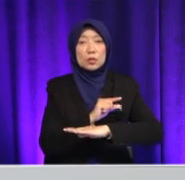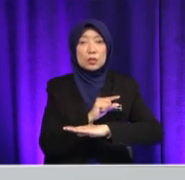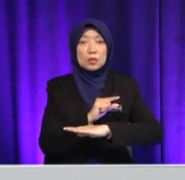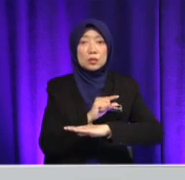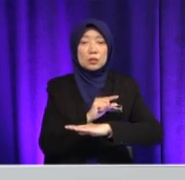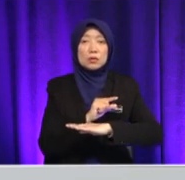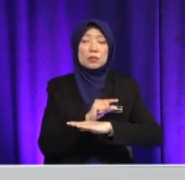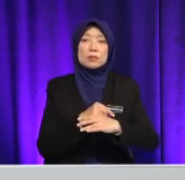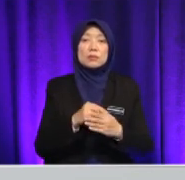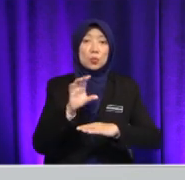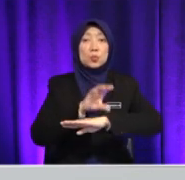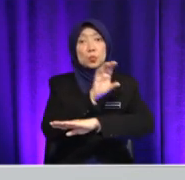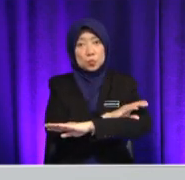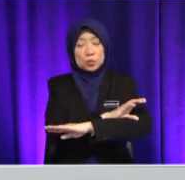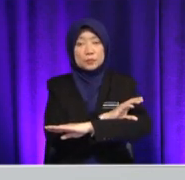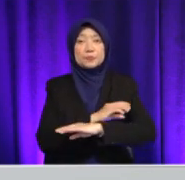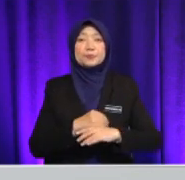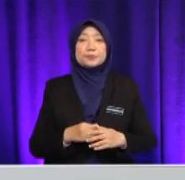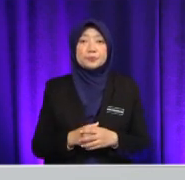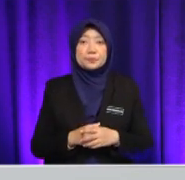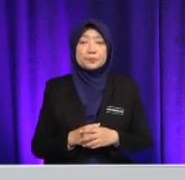perinciannya diberi dalam